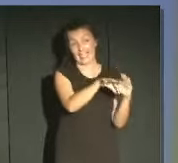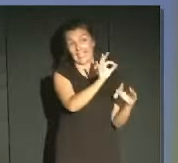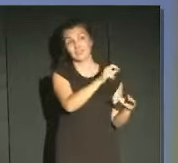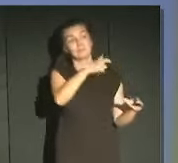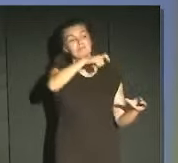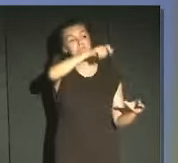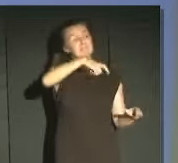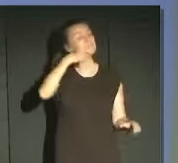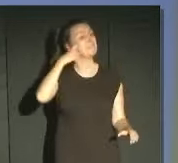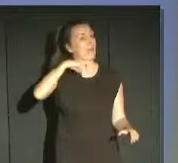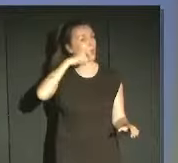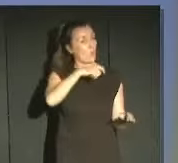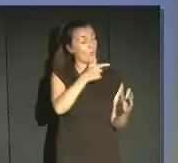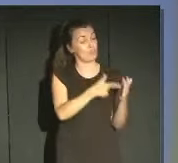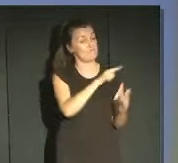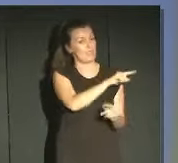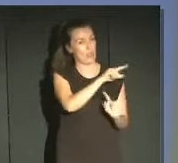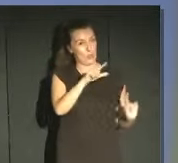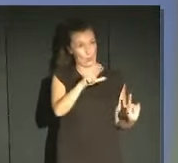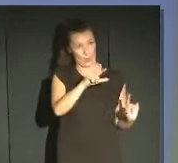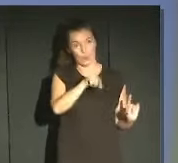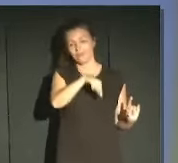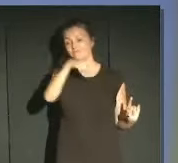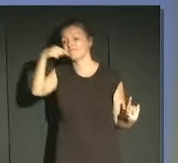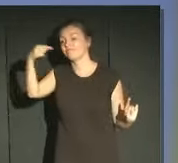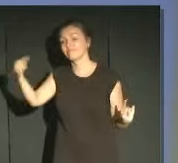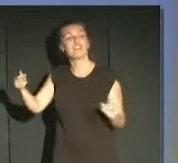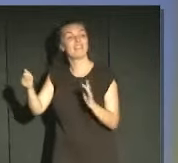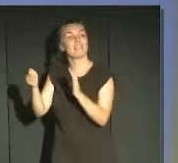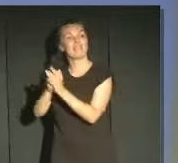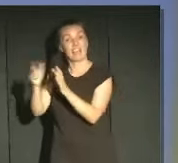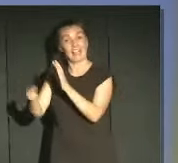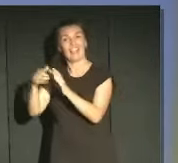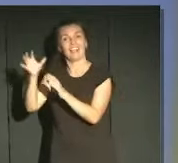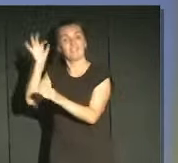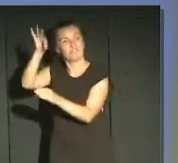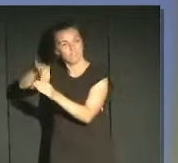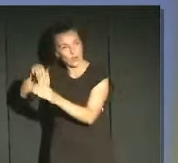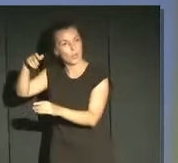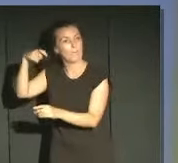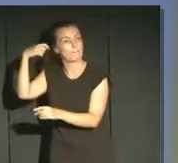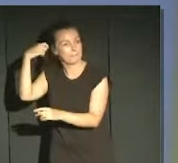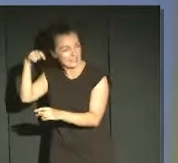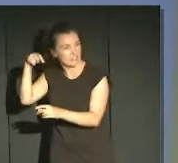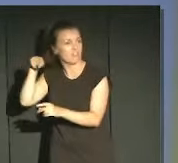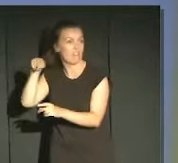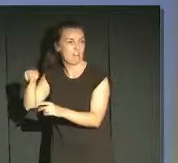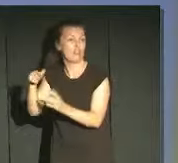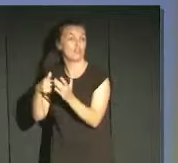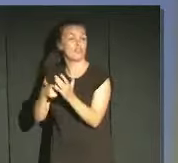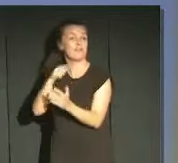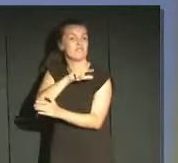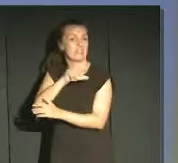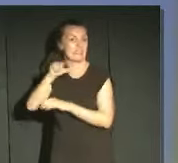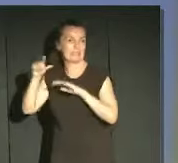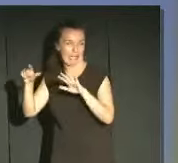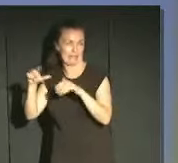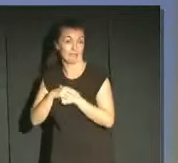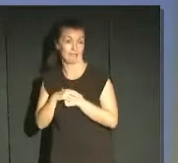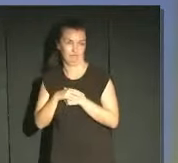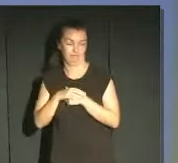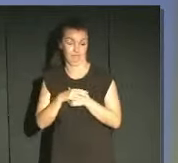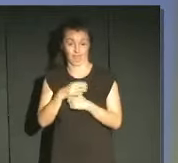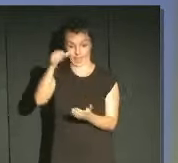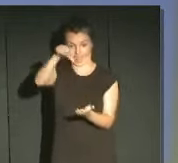et l'élection présidentielle qui aura lieu en 2027 et donc c'est aussi l'occasion de